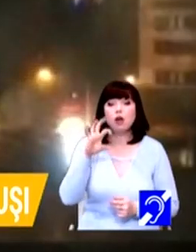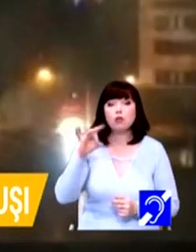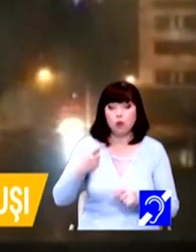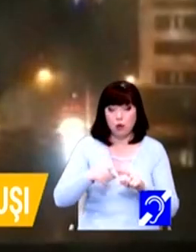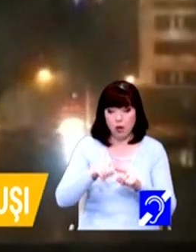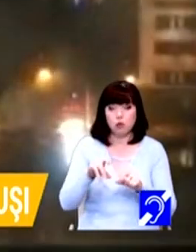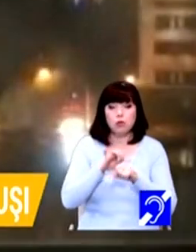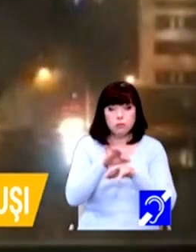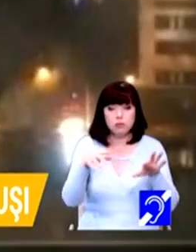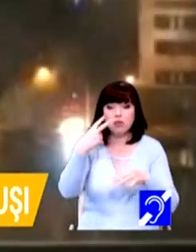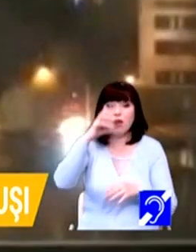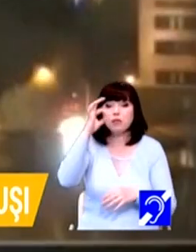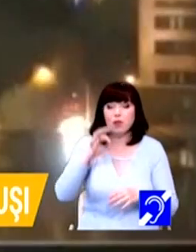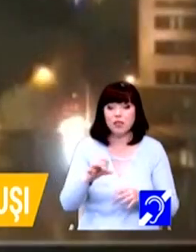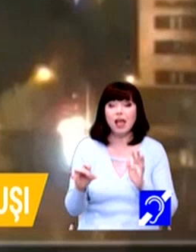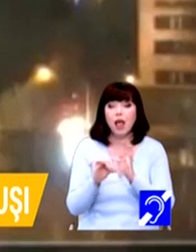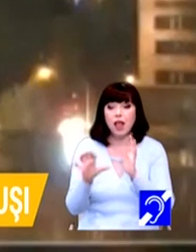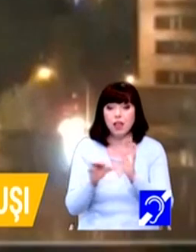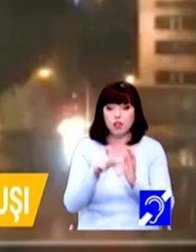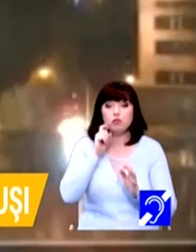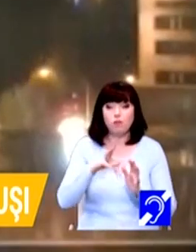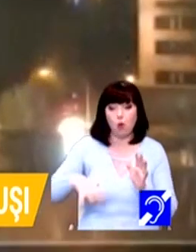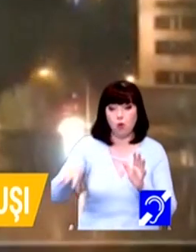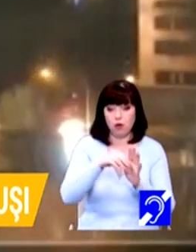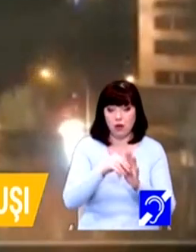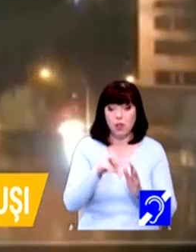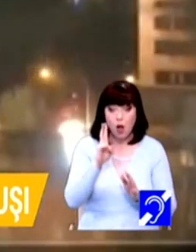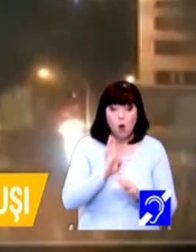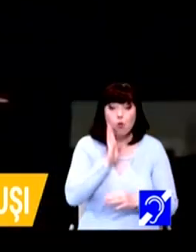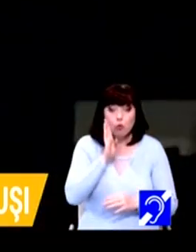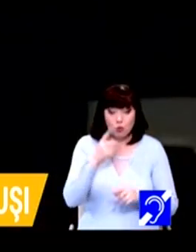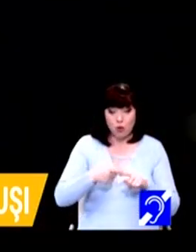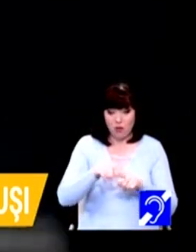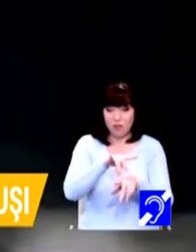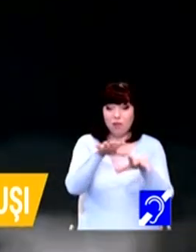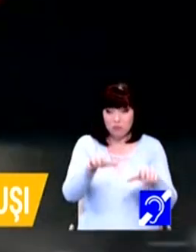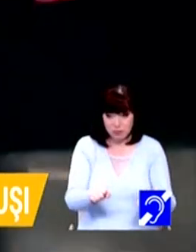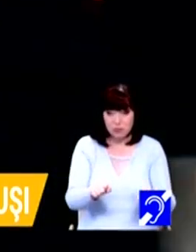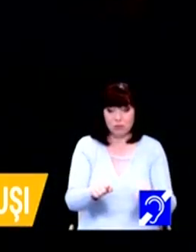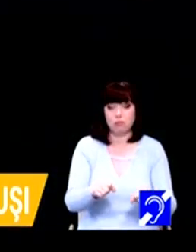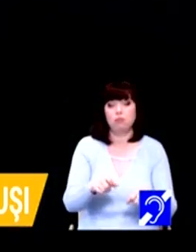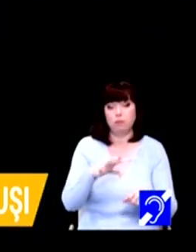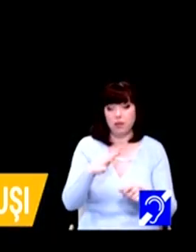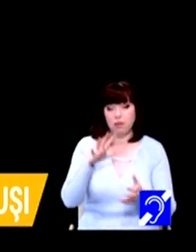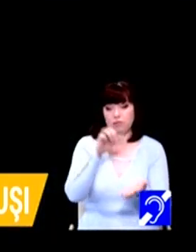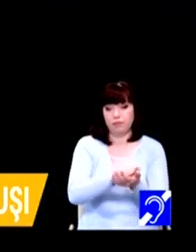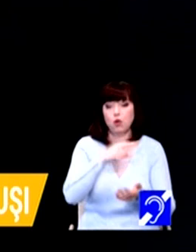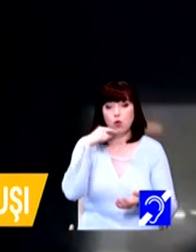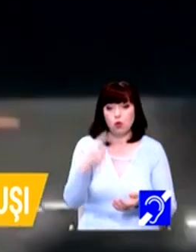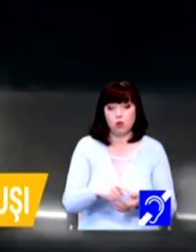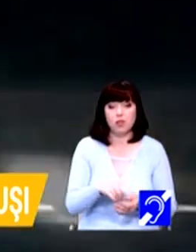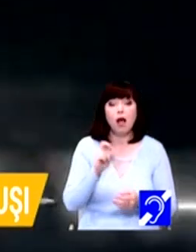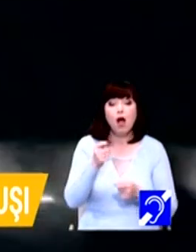aproximativ 20% din energia electrică a Ucrainei. Spre dimineață, controlul asupra centralei nucleare a fost preluat de ruși.